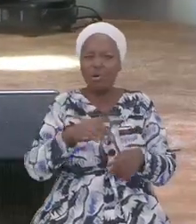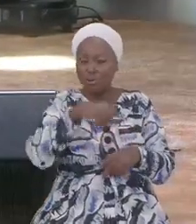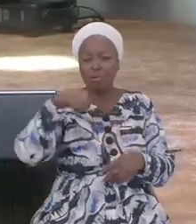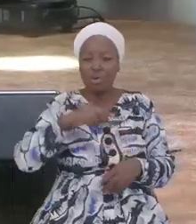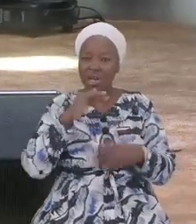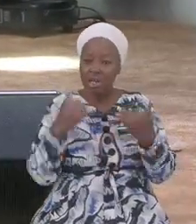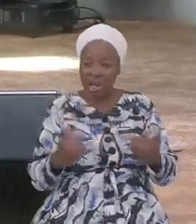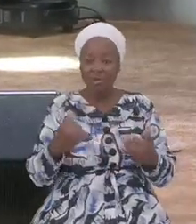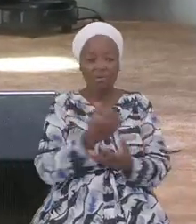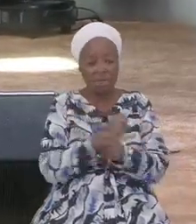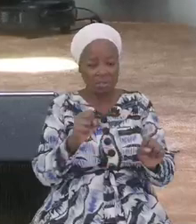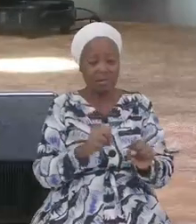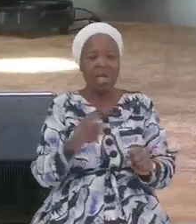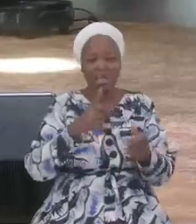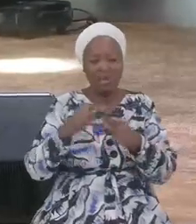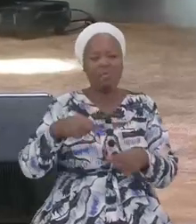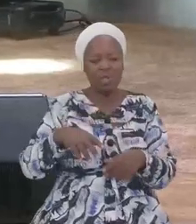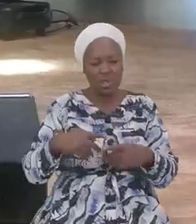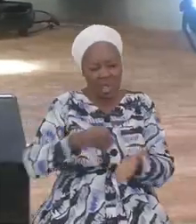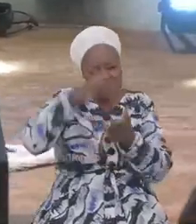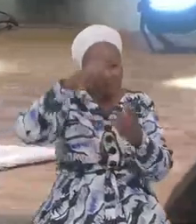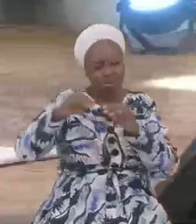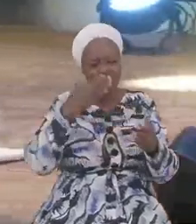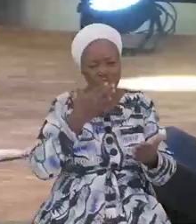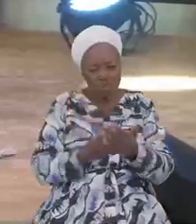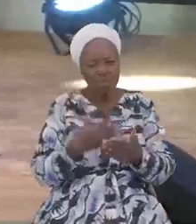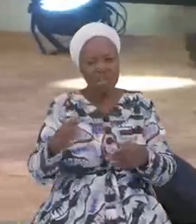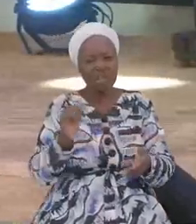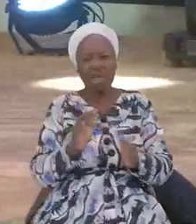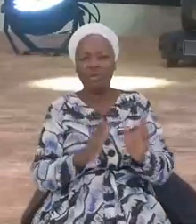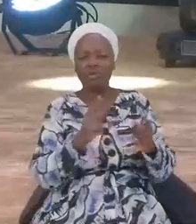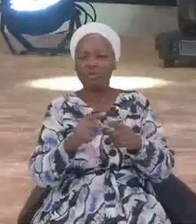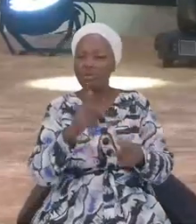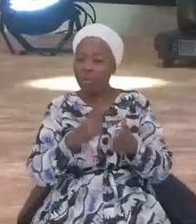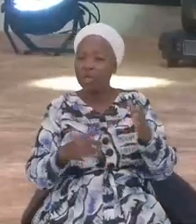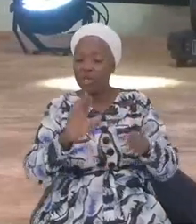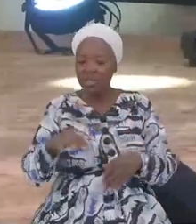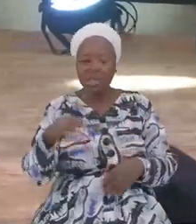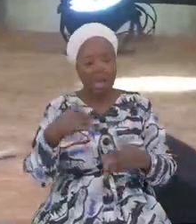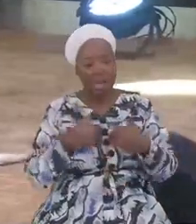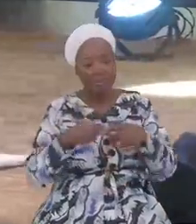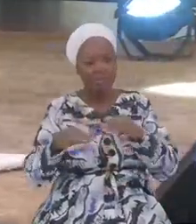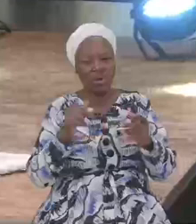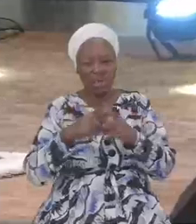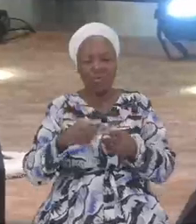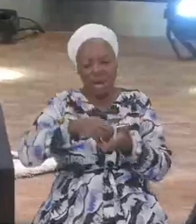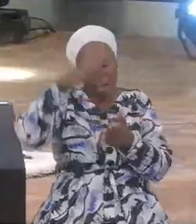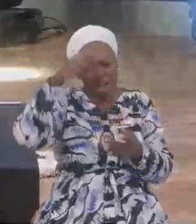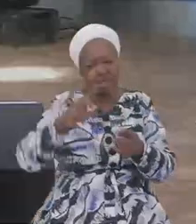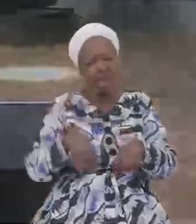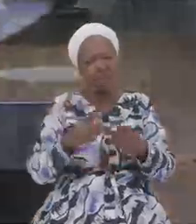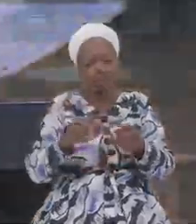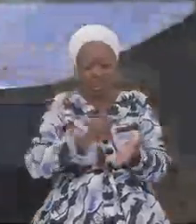que l'enfant de Dieu doit faire. Ensuite, nous sommes sauvés et sanctifiés. Et nous avons eu la vie sanctifiée. Nous